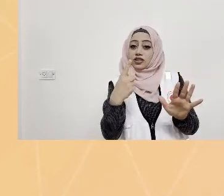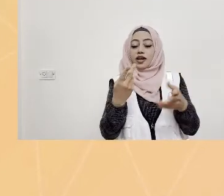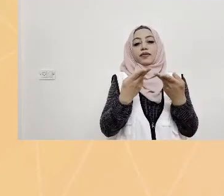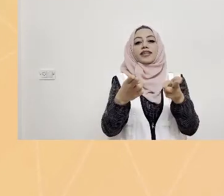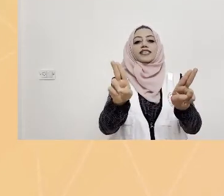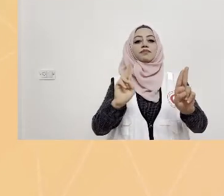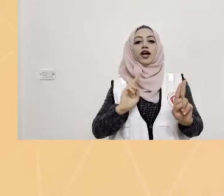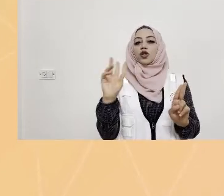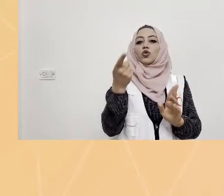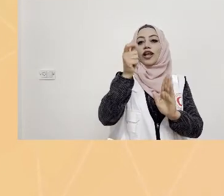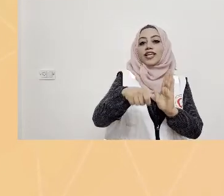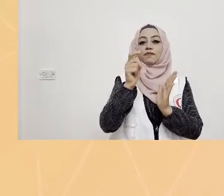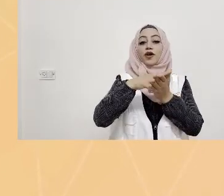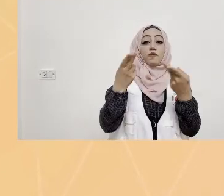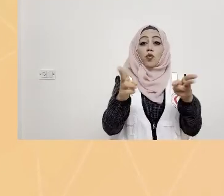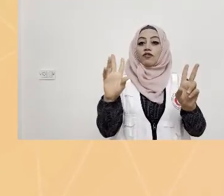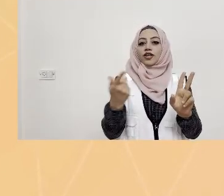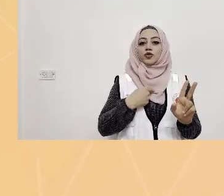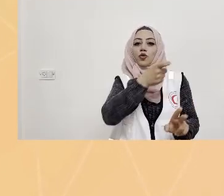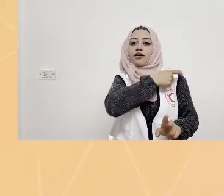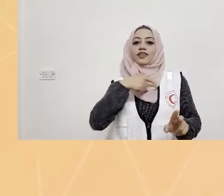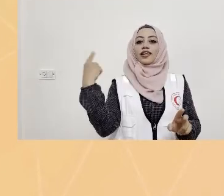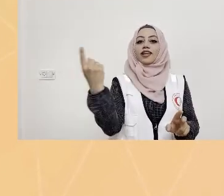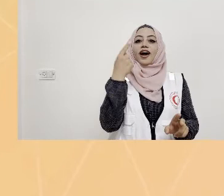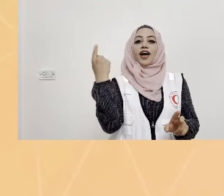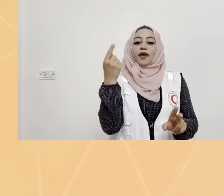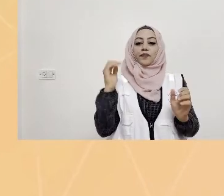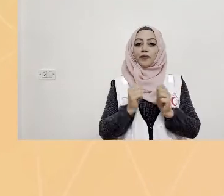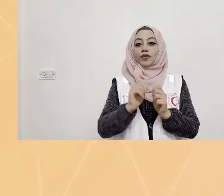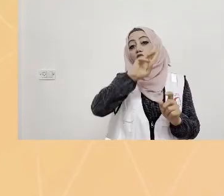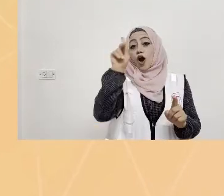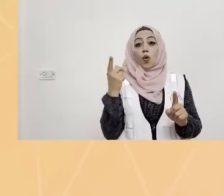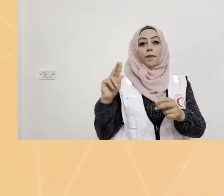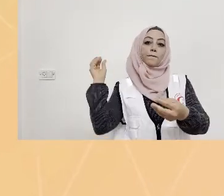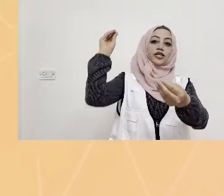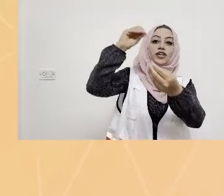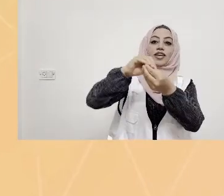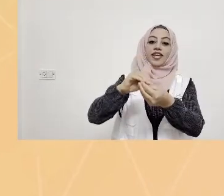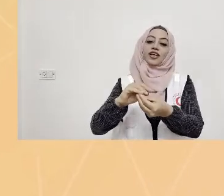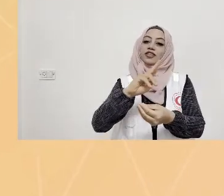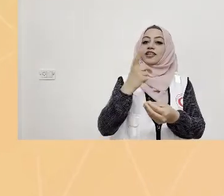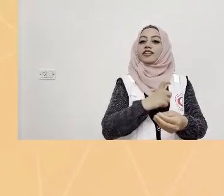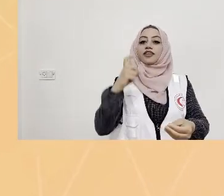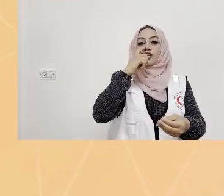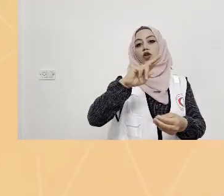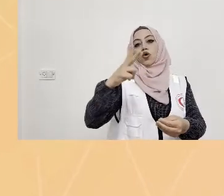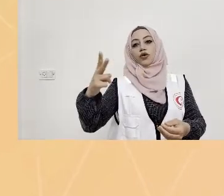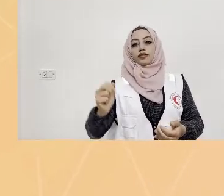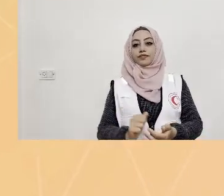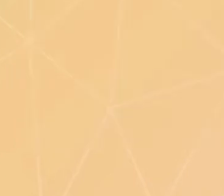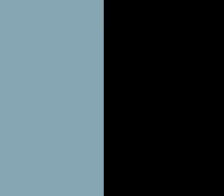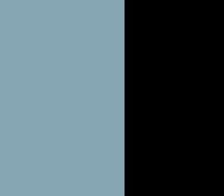لم يكمل 18 عاما شمسية بمصادقة قاضي قضاة فلسطين أو المرجعيات الدينية للطوائف